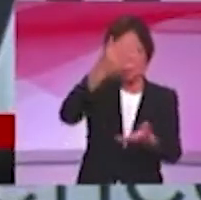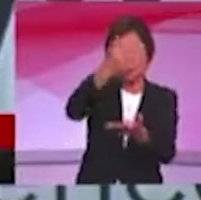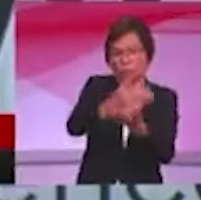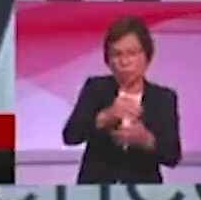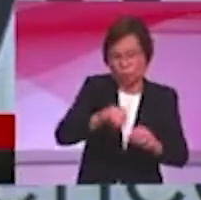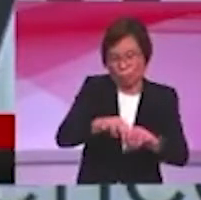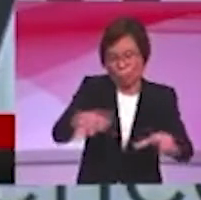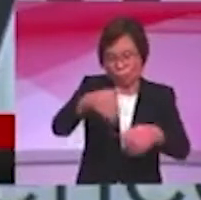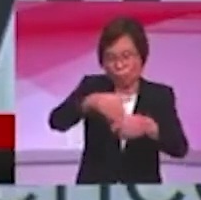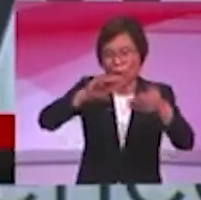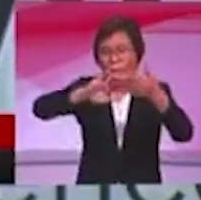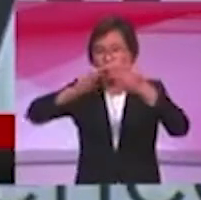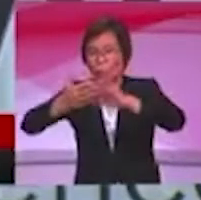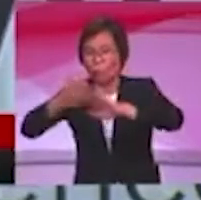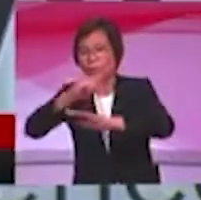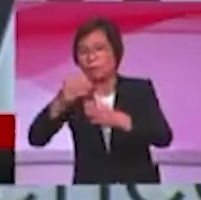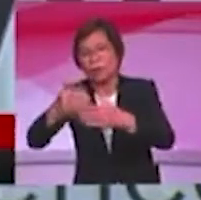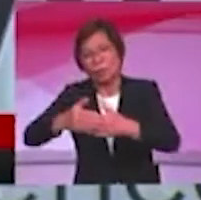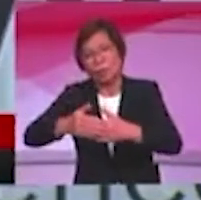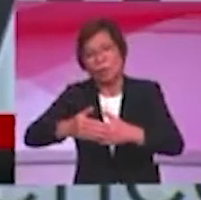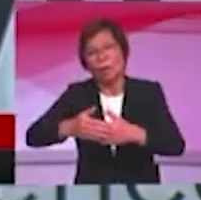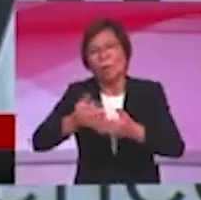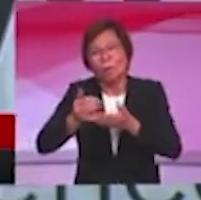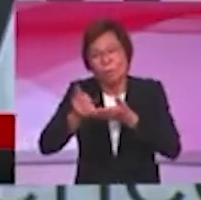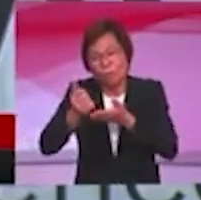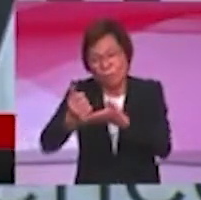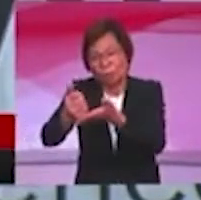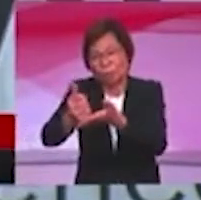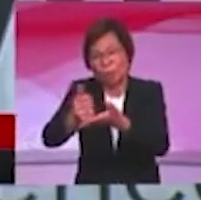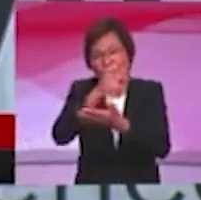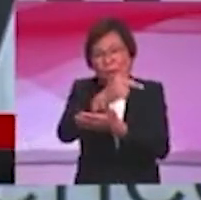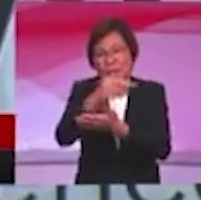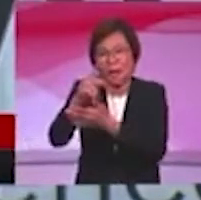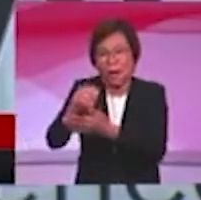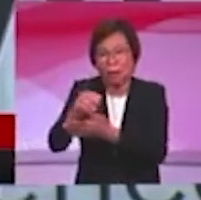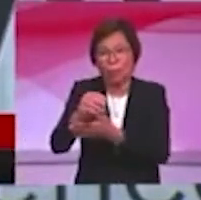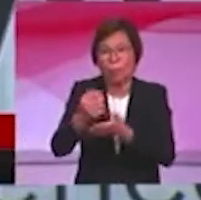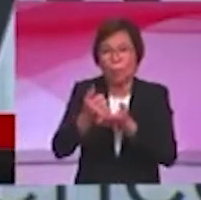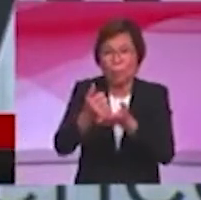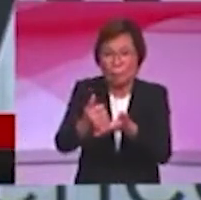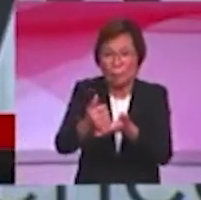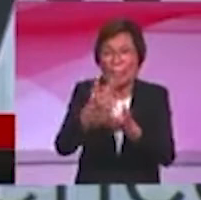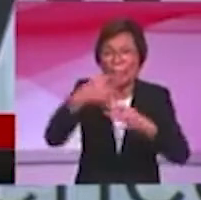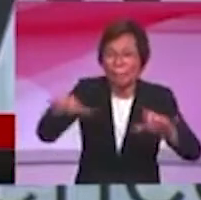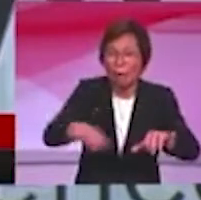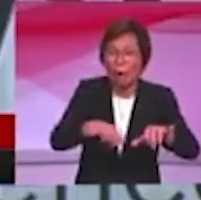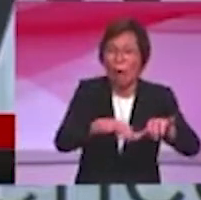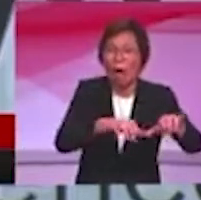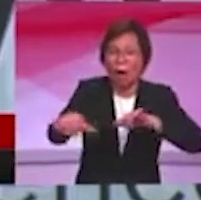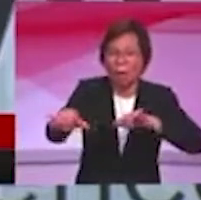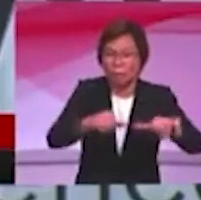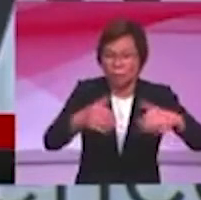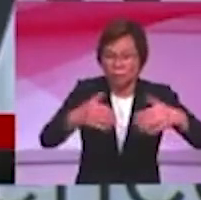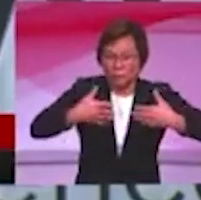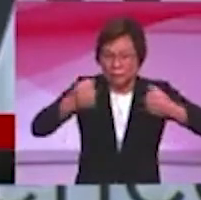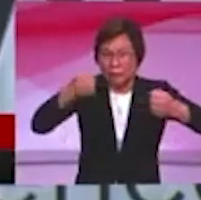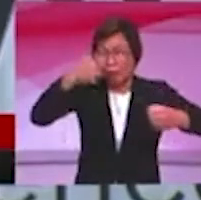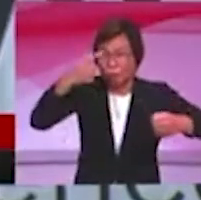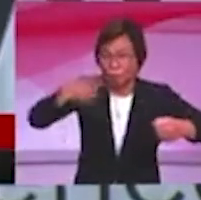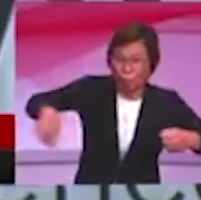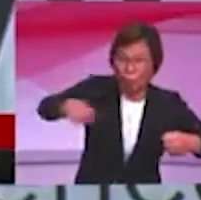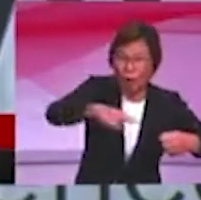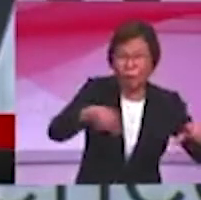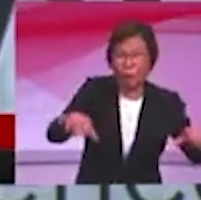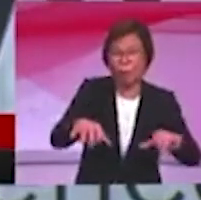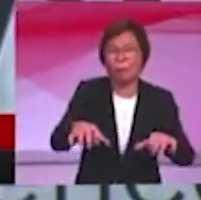COVID-19 dalam komuniti dan seterusnya membantu Kementerian Kesihatan dalam menjalankan aktiviti kesihatan awam.